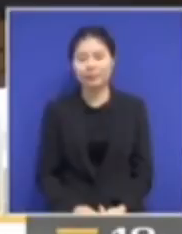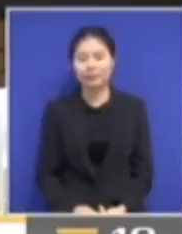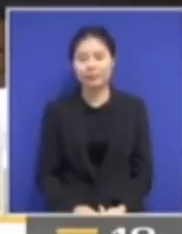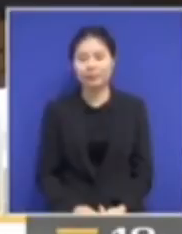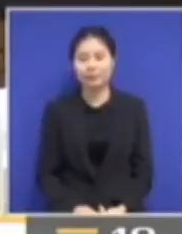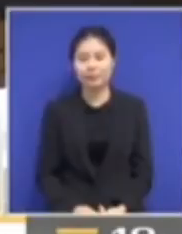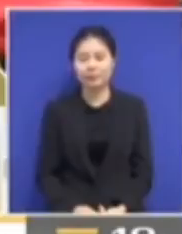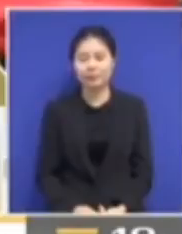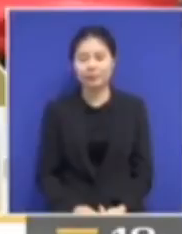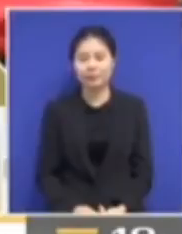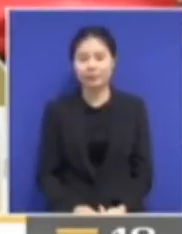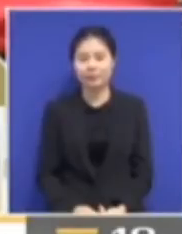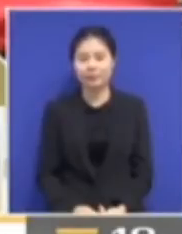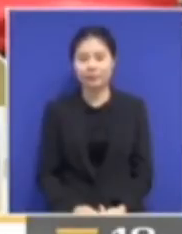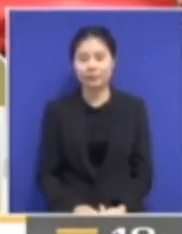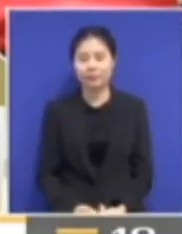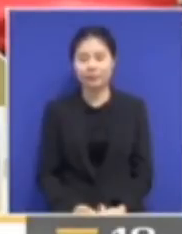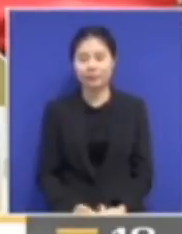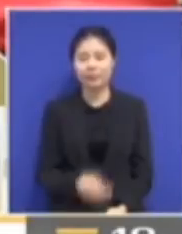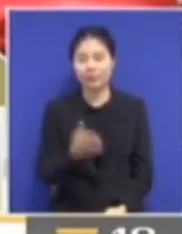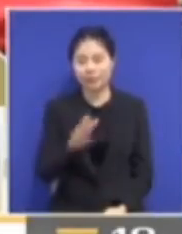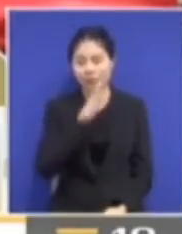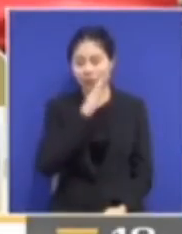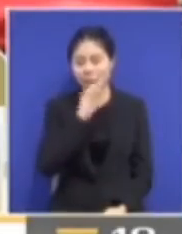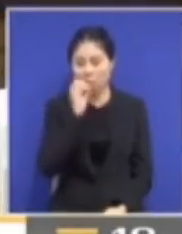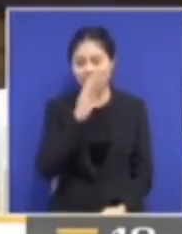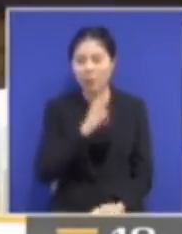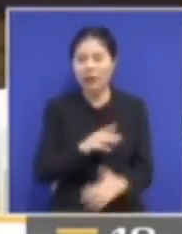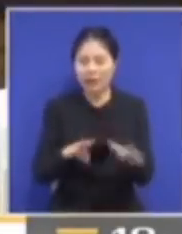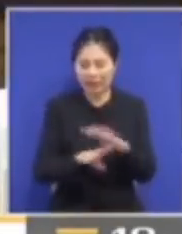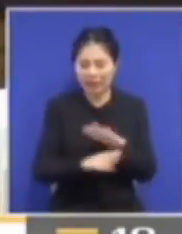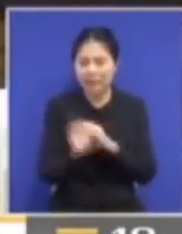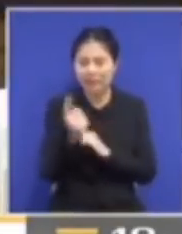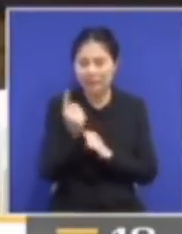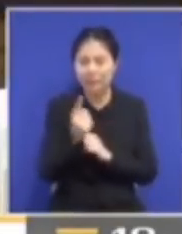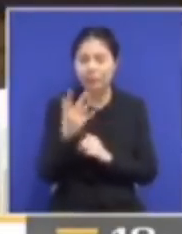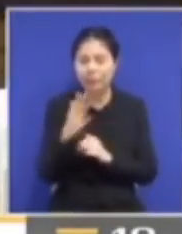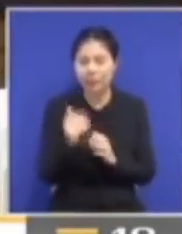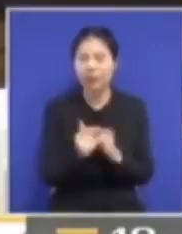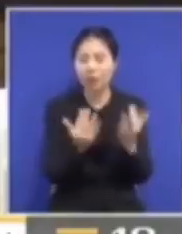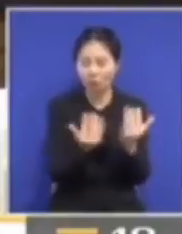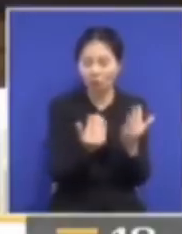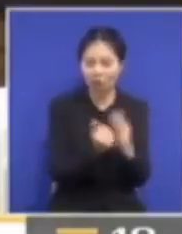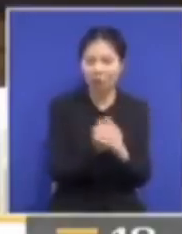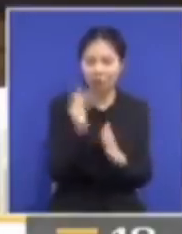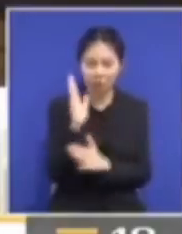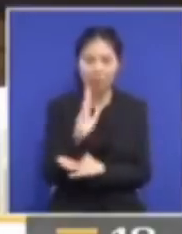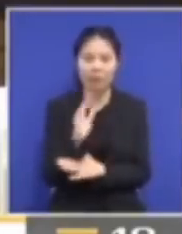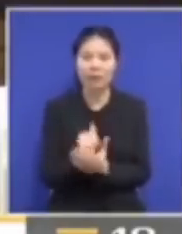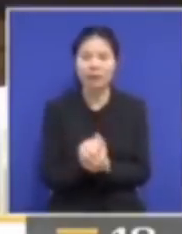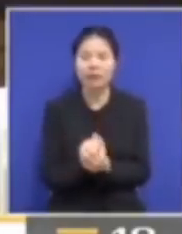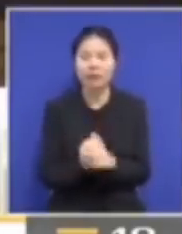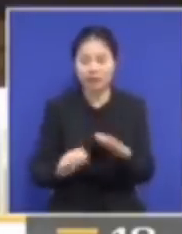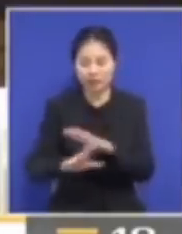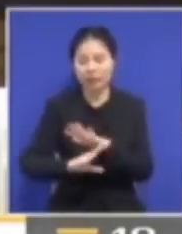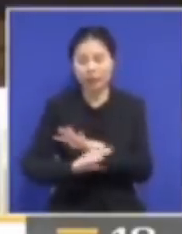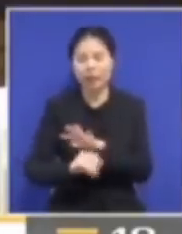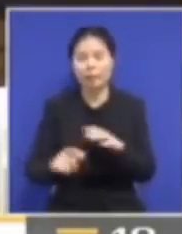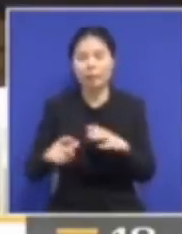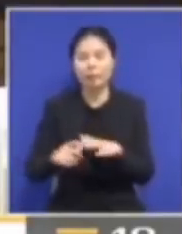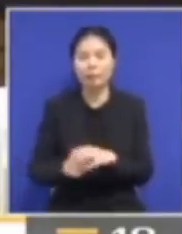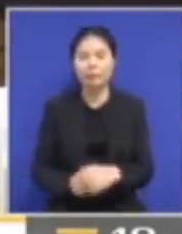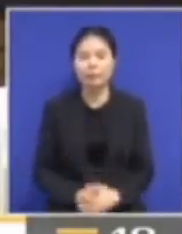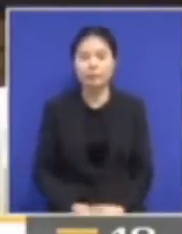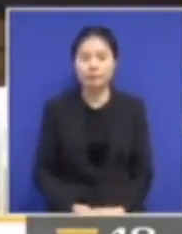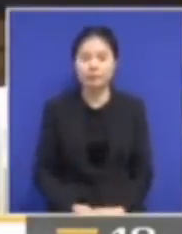ผมเอาเทปมาเปิด เดี๋ยวก่อนนะครับถ้าท่านเดี๋ยวผมต้องตัดนะต้องฟังประท้วงเขาก่อน ขออนุญาตครับผมสิริพงษ์รัศมีฮะ